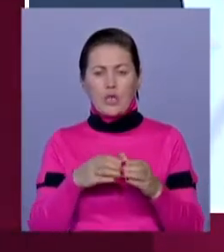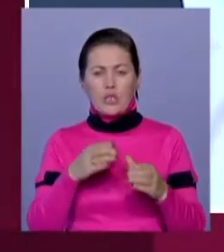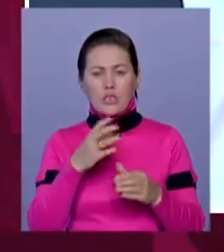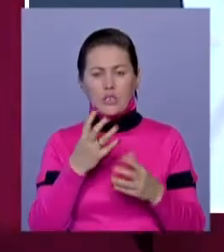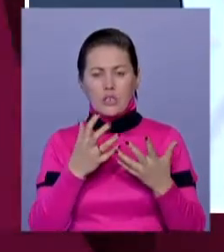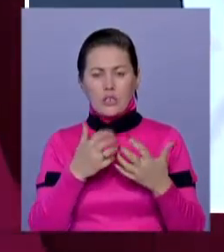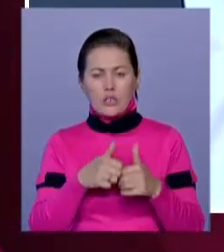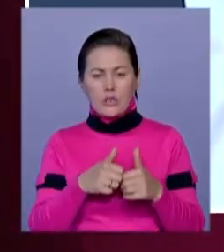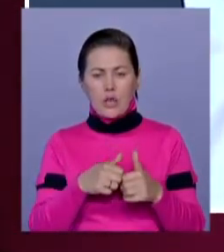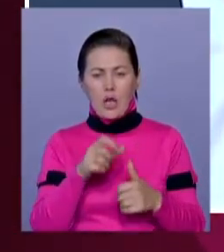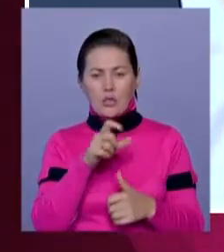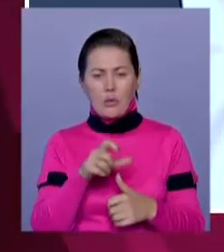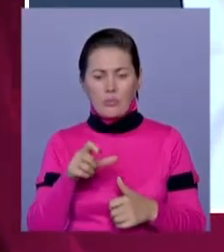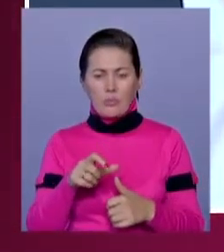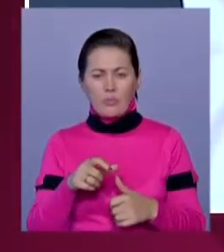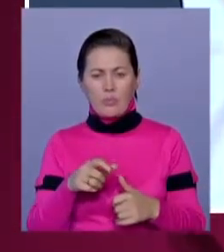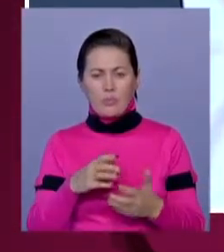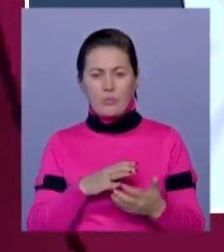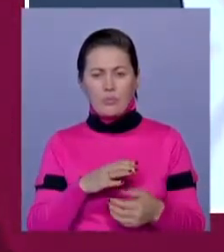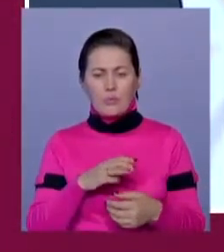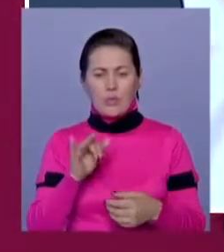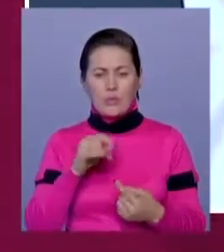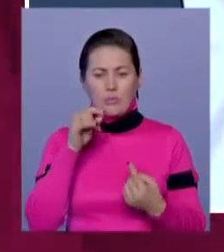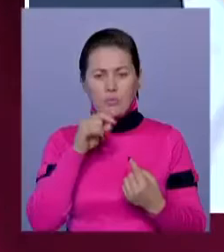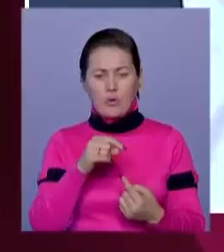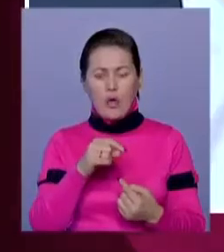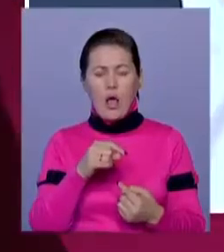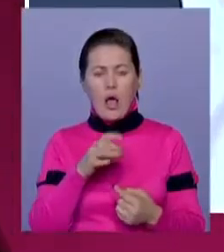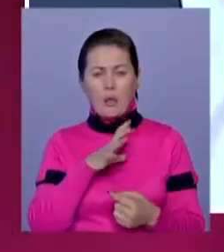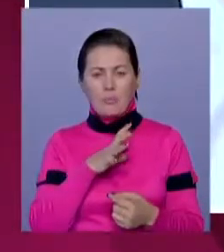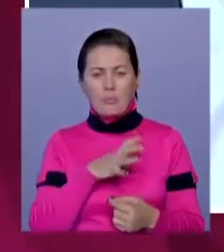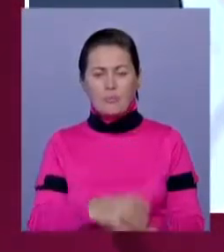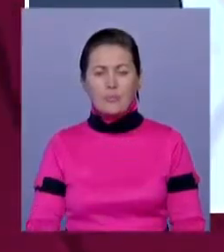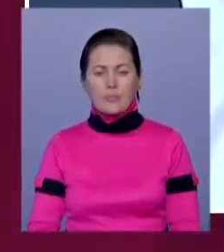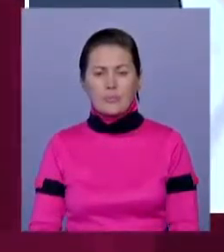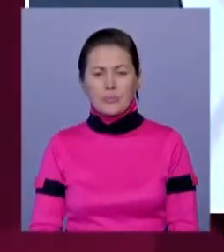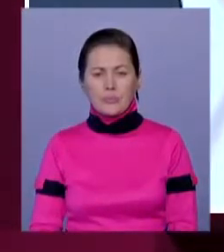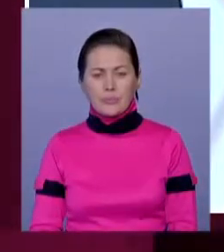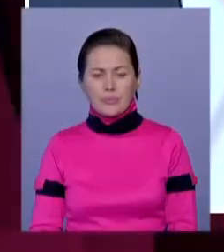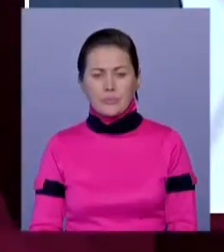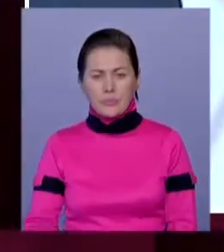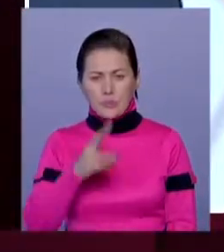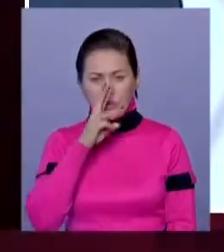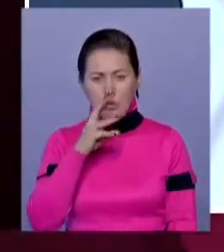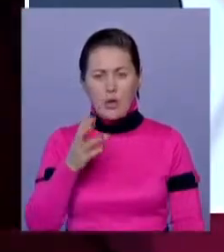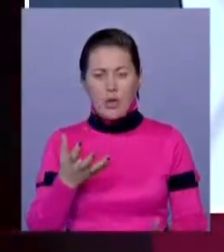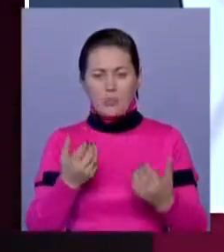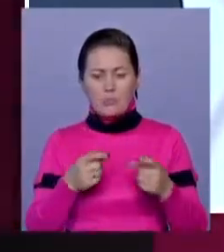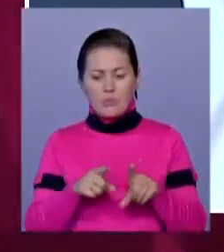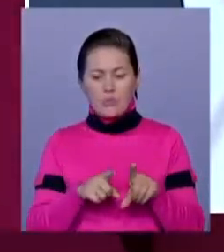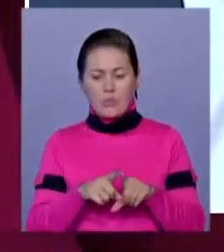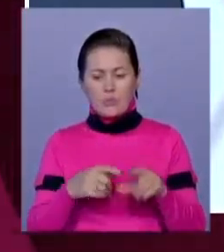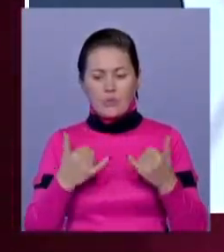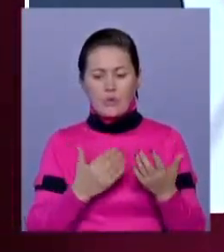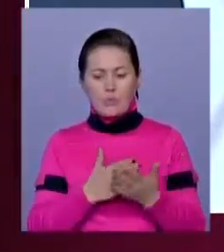саны бүгінгі салалық неге сәйкестендіріліп жасарына дарина. Сонымен қатар олардың жалақысы, алатын жалақысы да